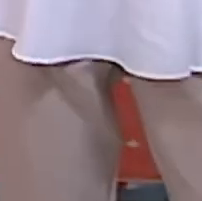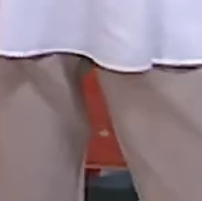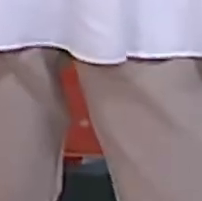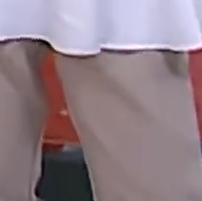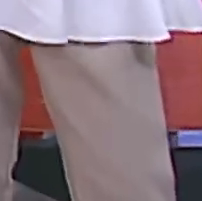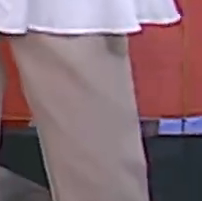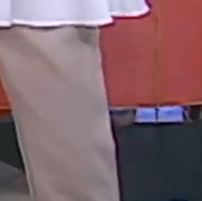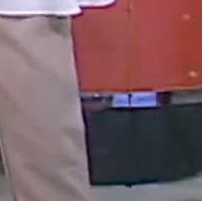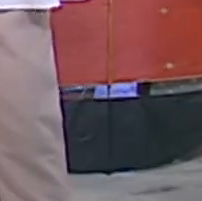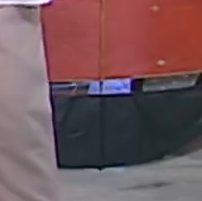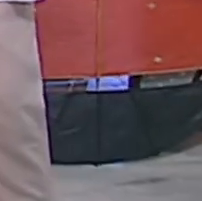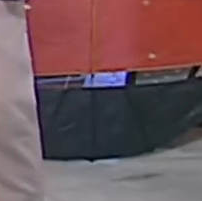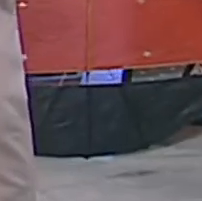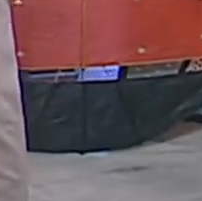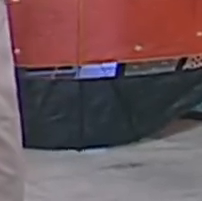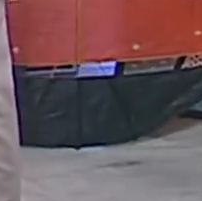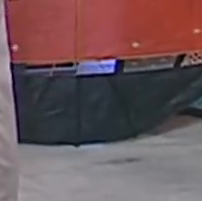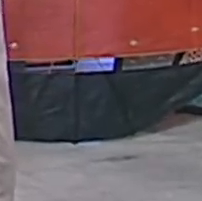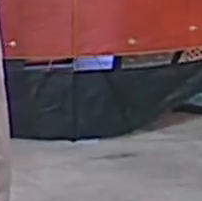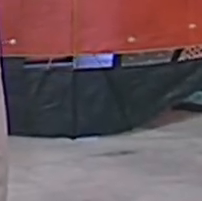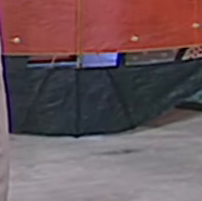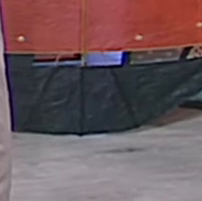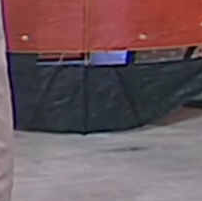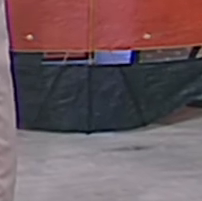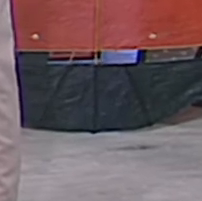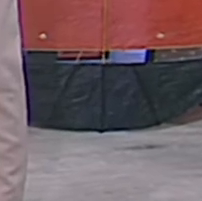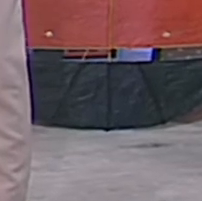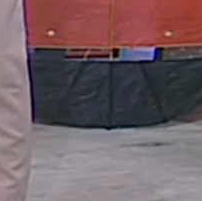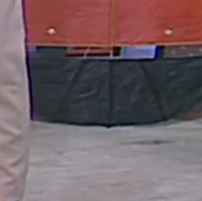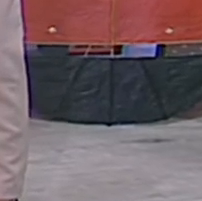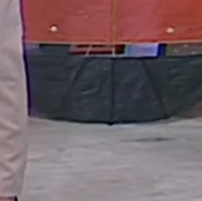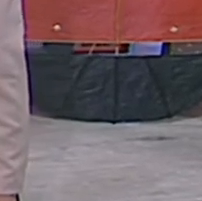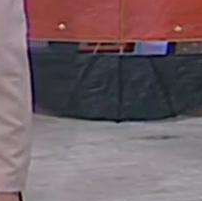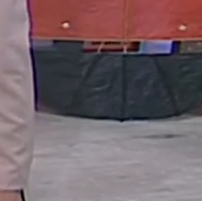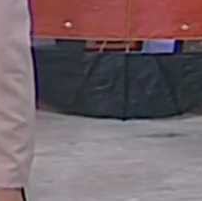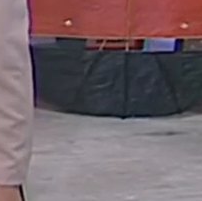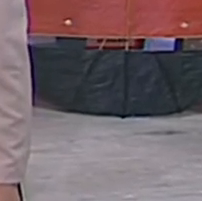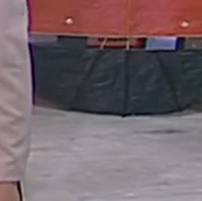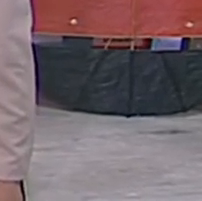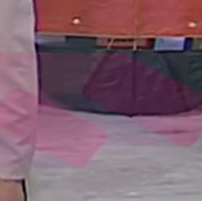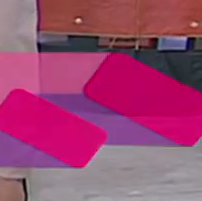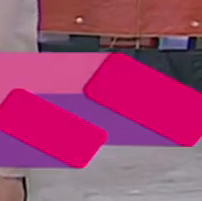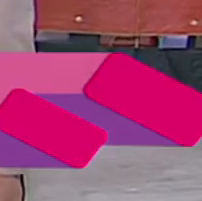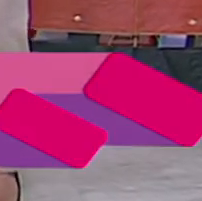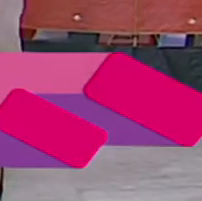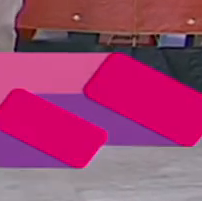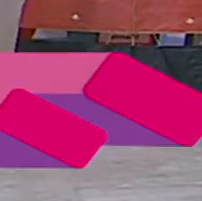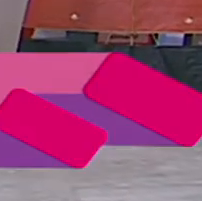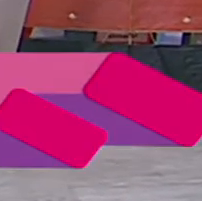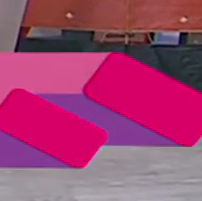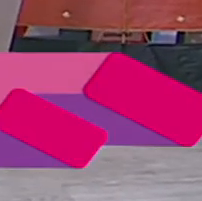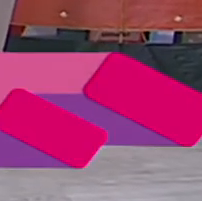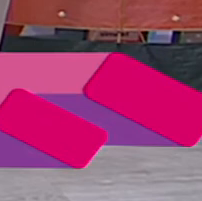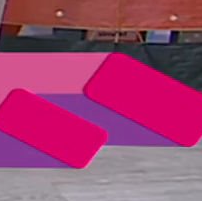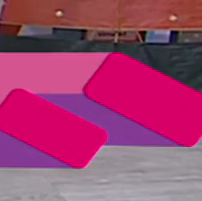Hai semua, assalamualaikum. Selamat petang. Nama saya NISA Nisa. Anda sedang